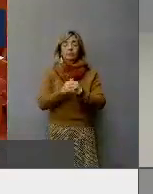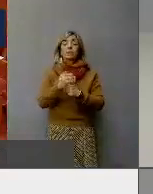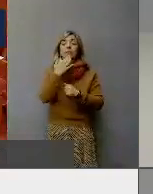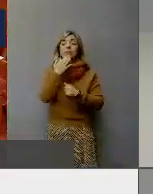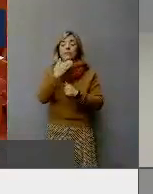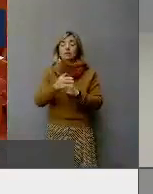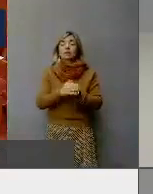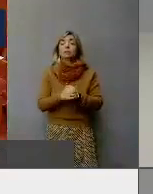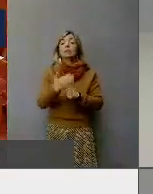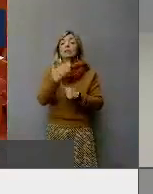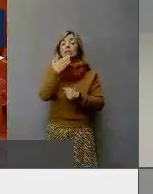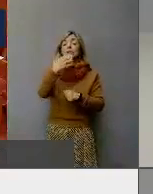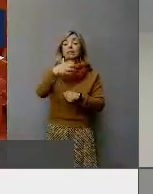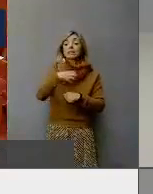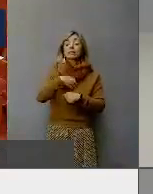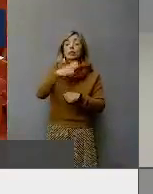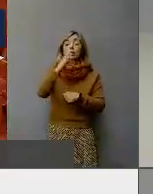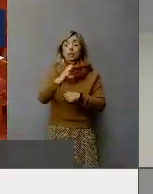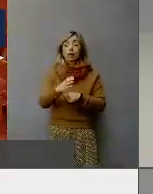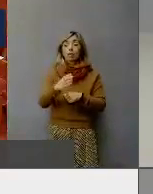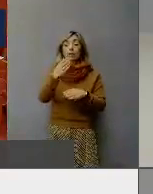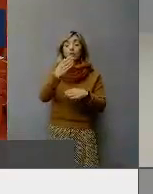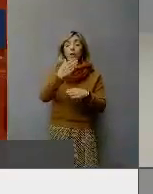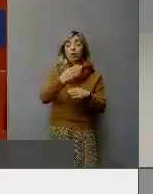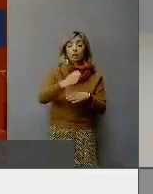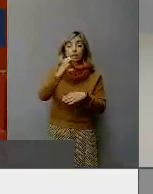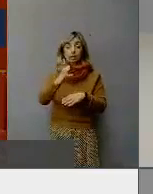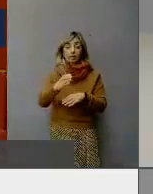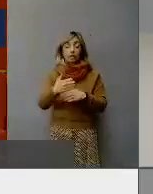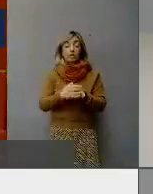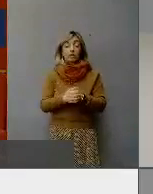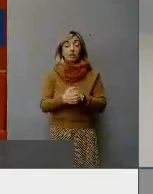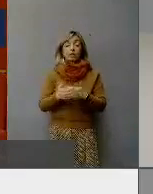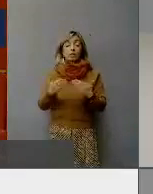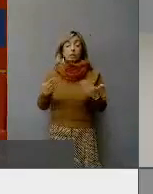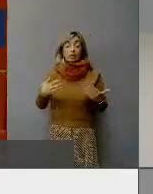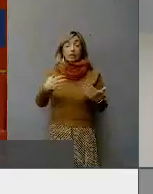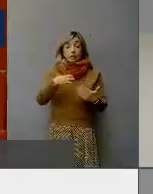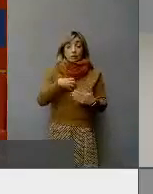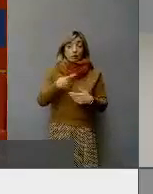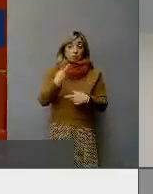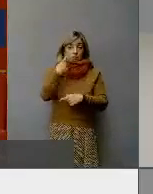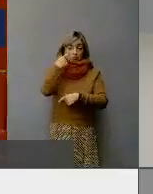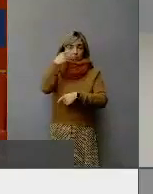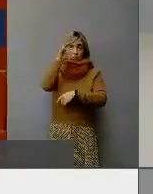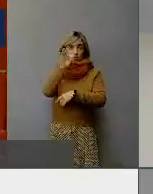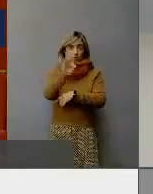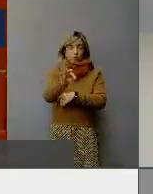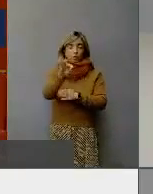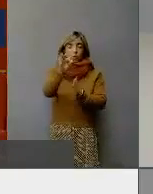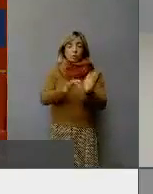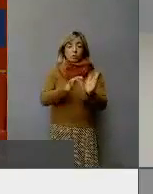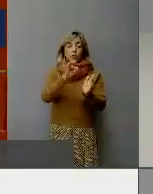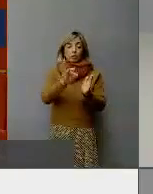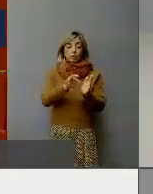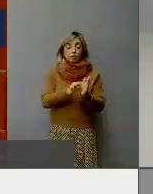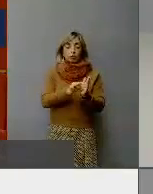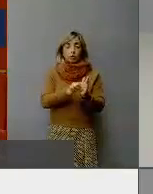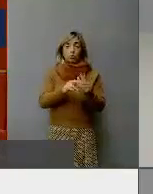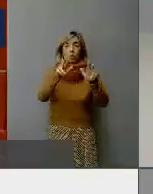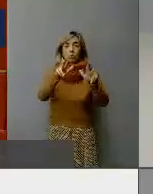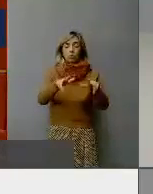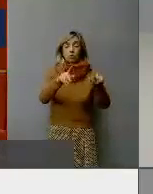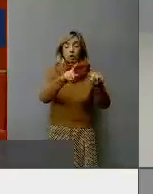grazie assessore campano al consigliere crivello prego che assessore io facevo riferimento noi del giorno è stato approvato da tutti